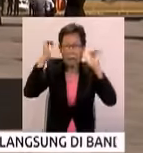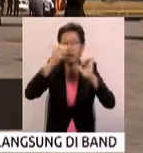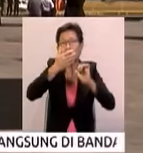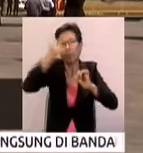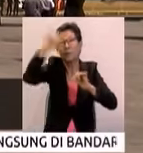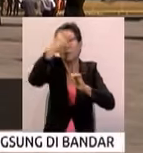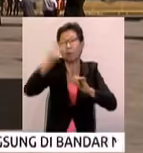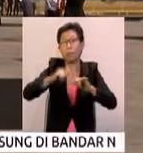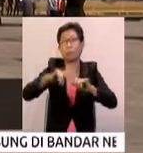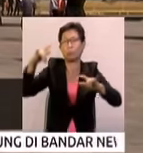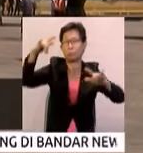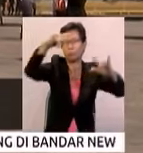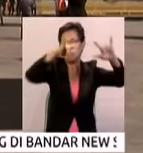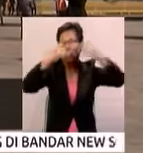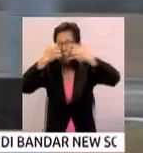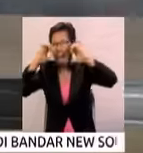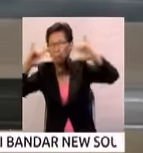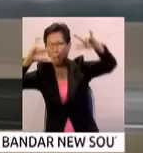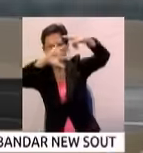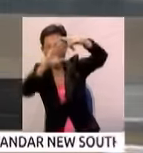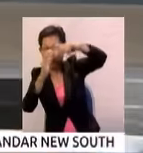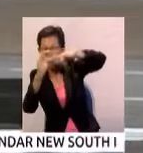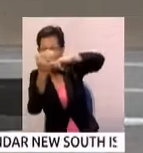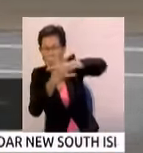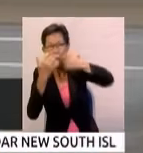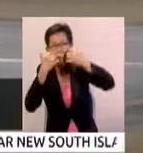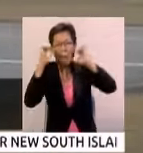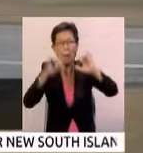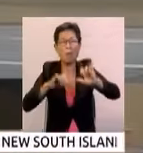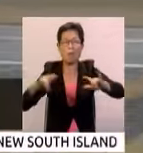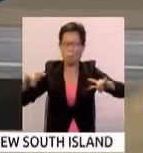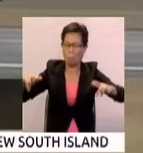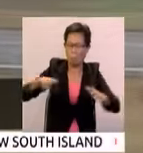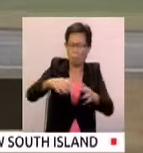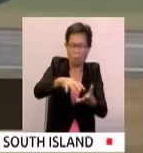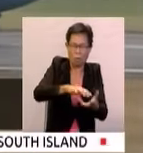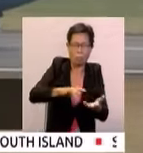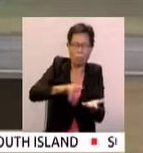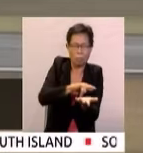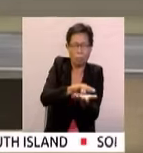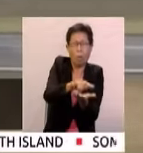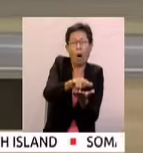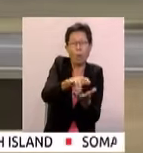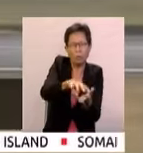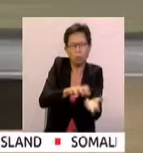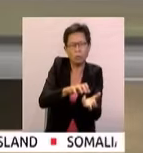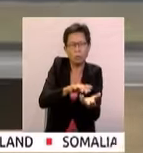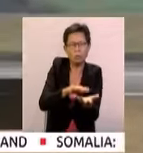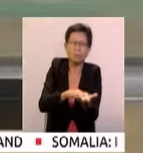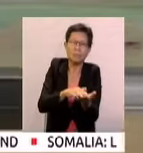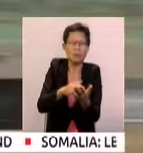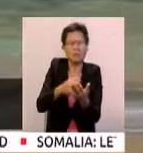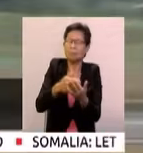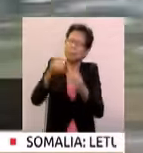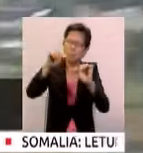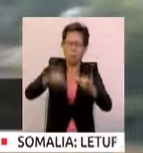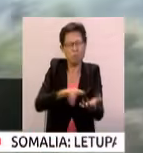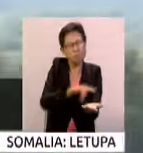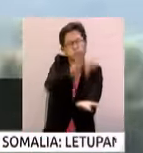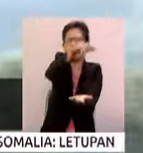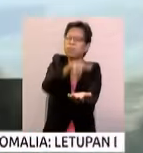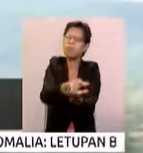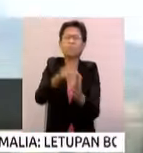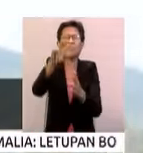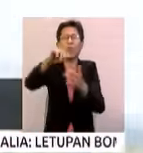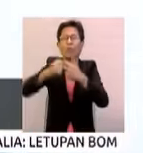kerana kehebatan reka bentuk dan kemampuannya. Beroperasi di landasan yang rosak, lebih pendek dan tidak berturap bukan lagi penghalang.